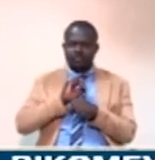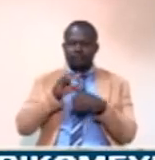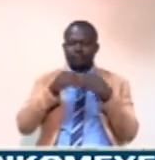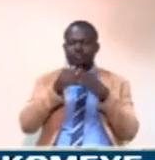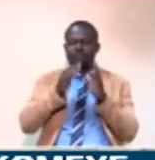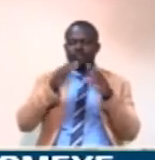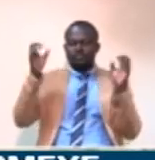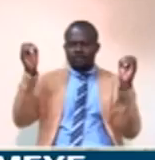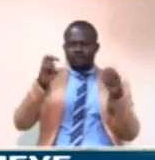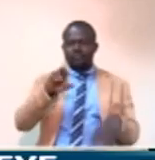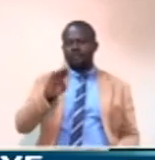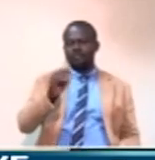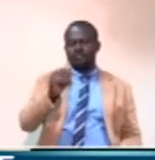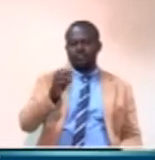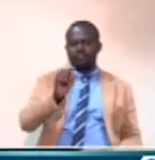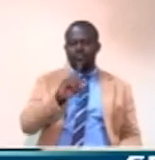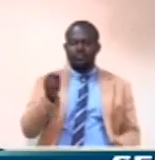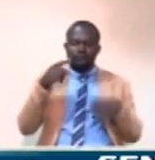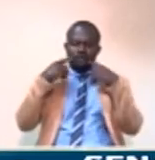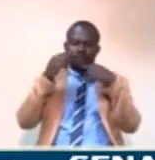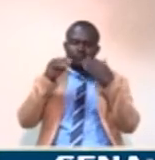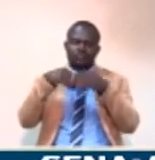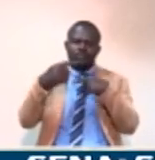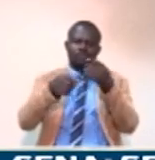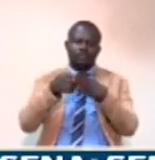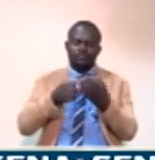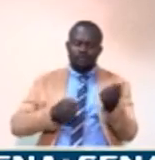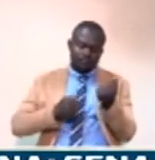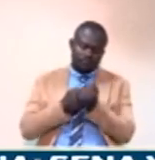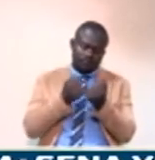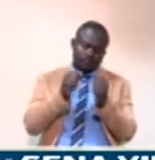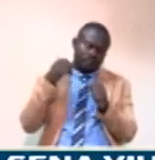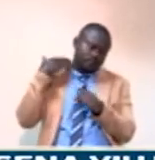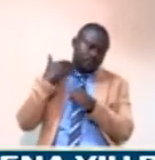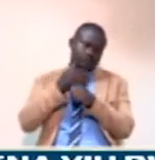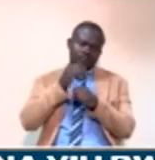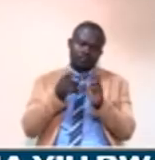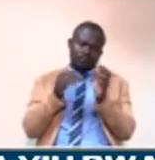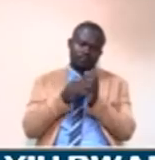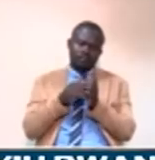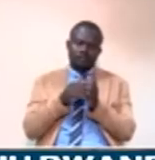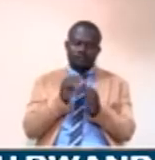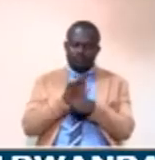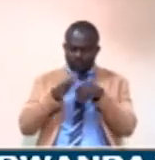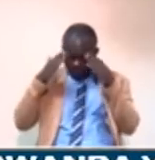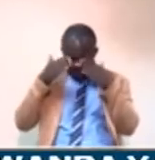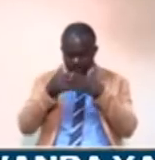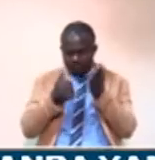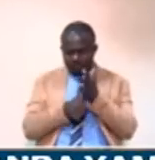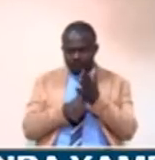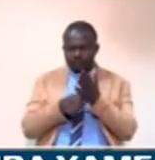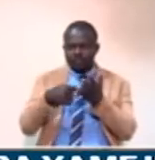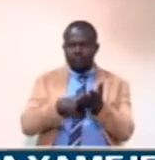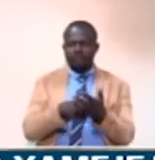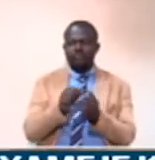Umuyobozi w'umujyi wa Kigali Rubengisa Pidance avuga ko bazakomeza kugoboka abarokotse jenoside, cyane cyane bakibanda ku bibazo byo